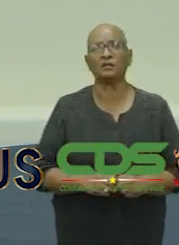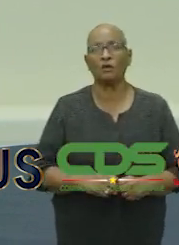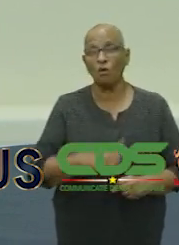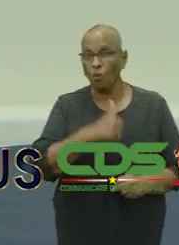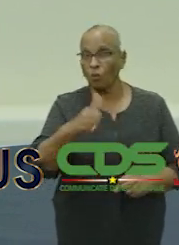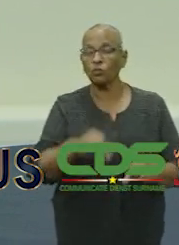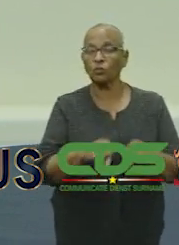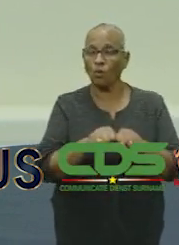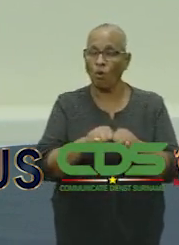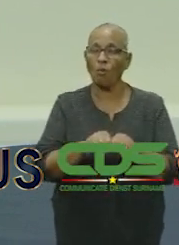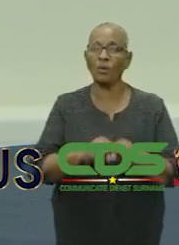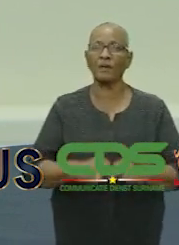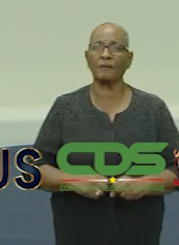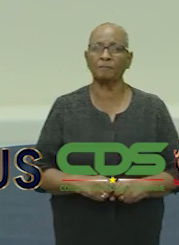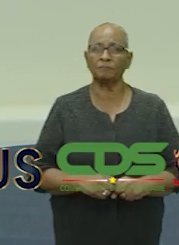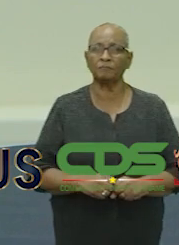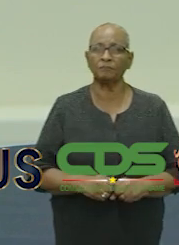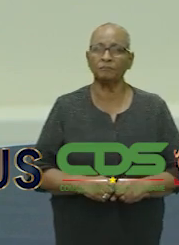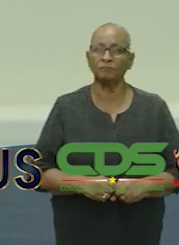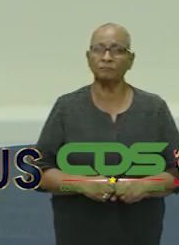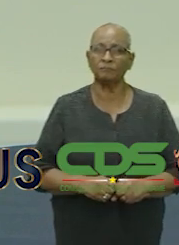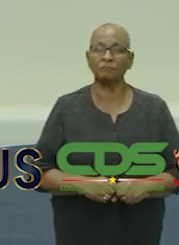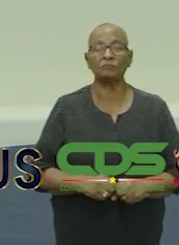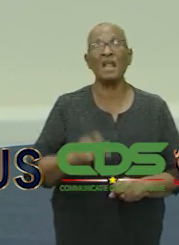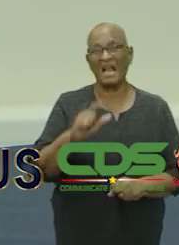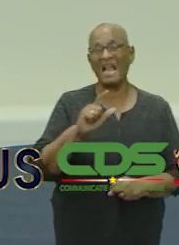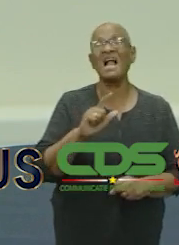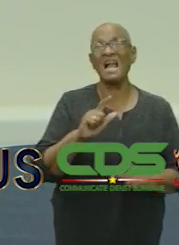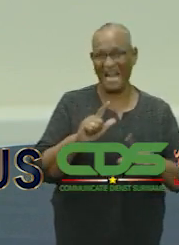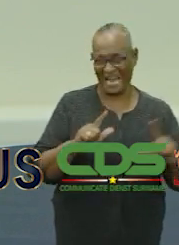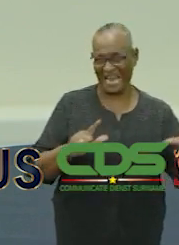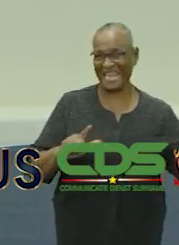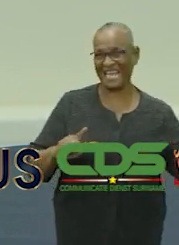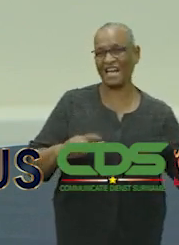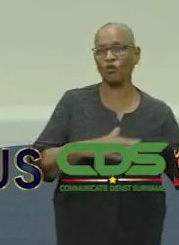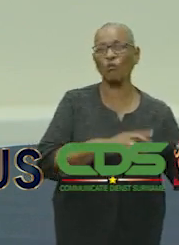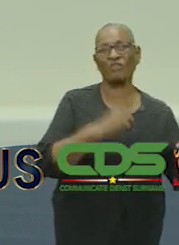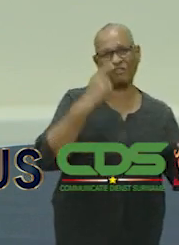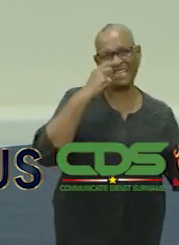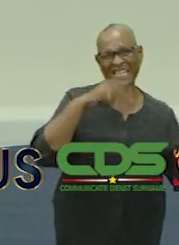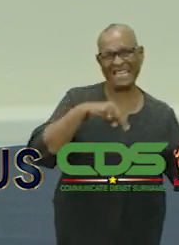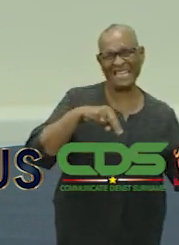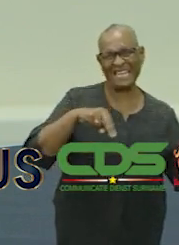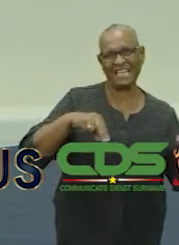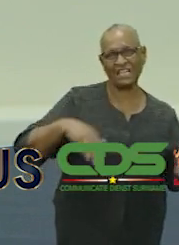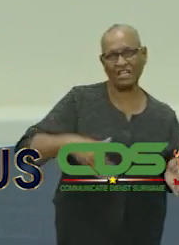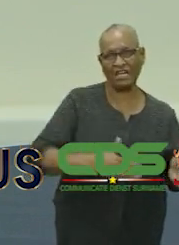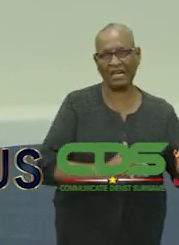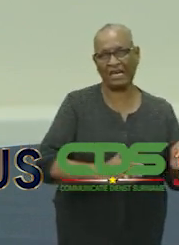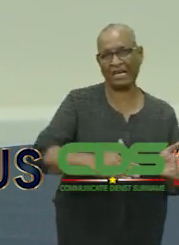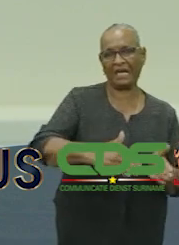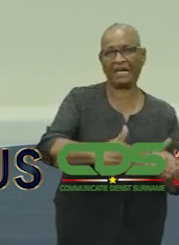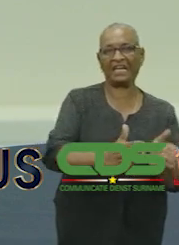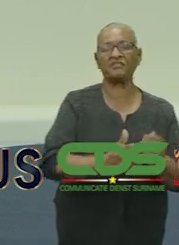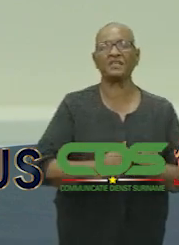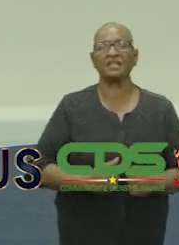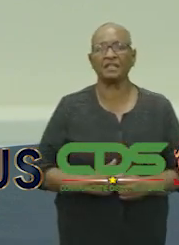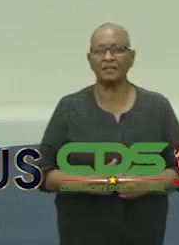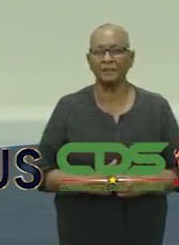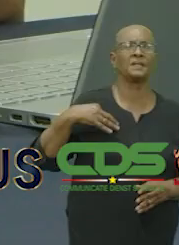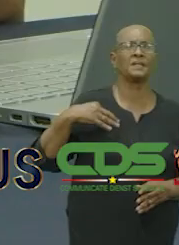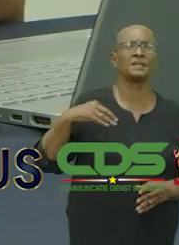de linkeroever van de Ikeri-rivier. En uiteindelijk ging het om